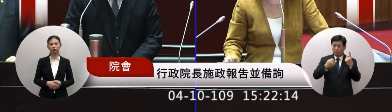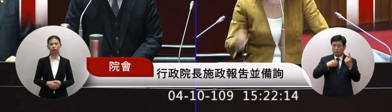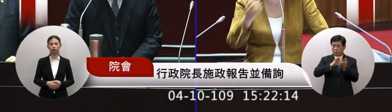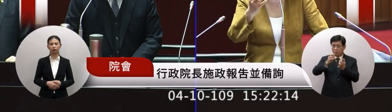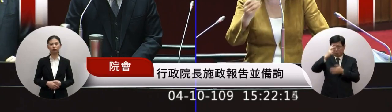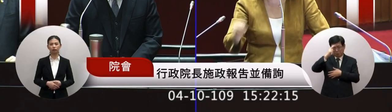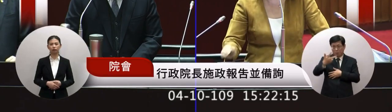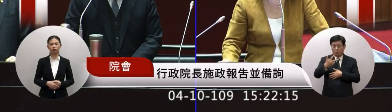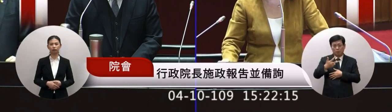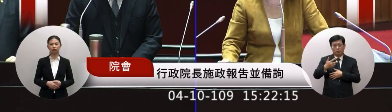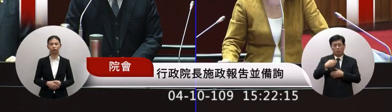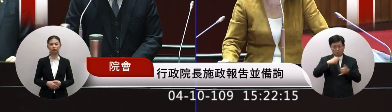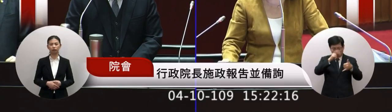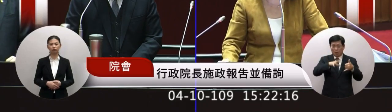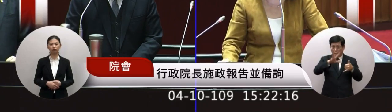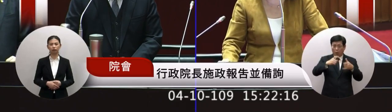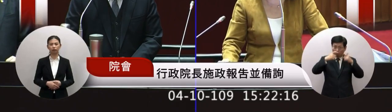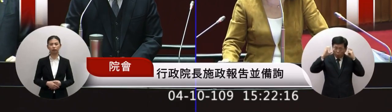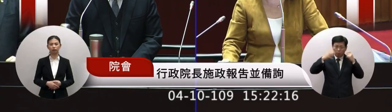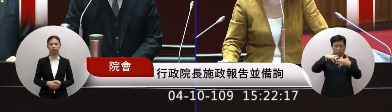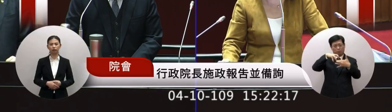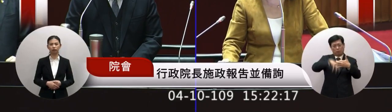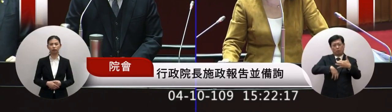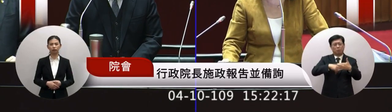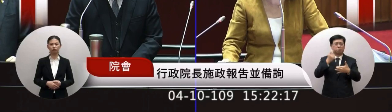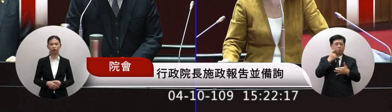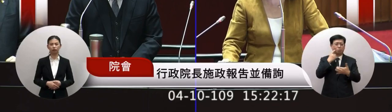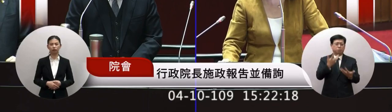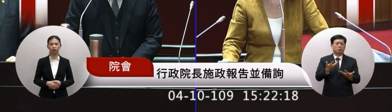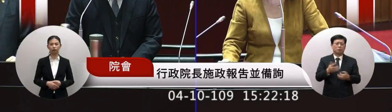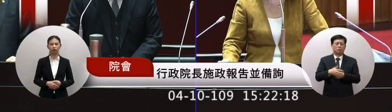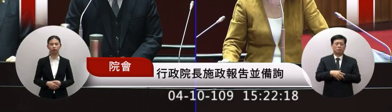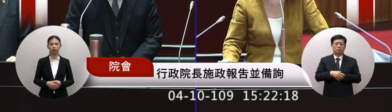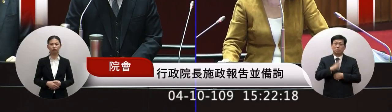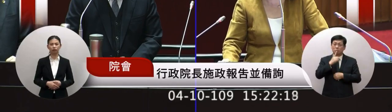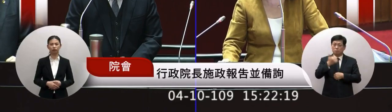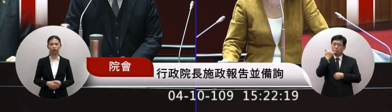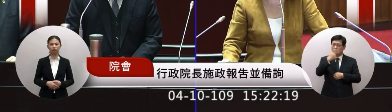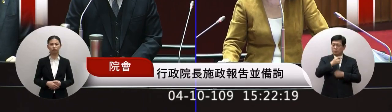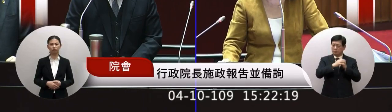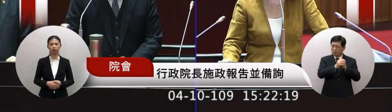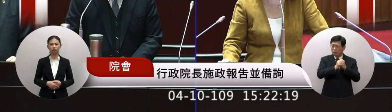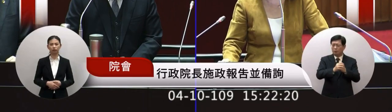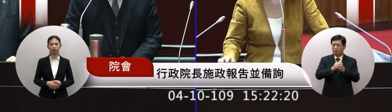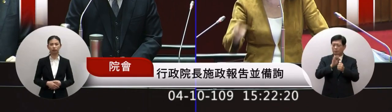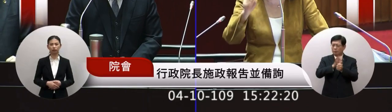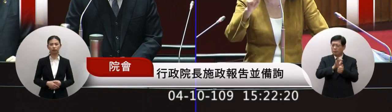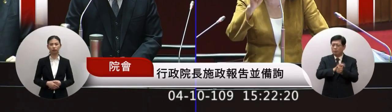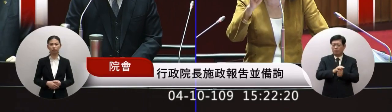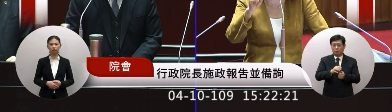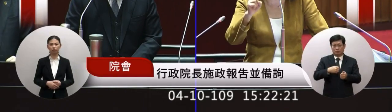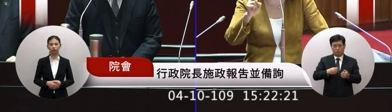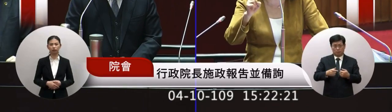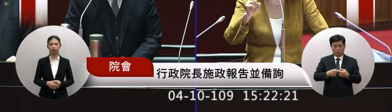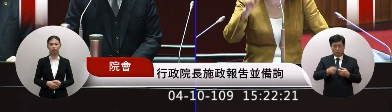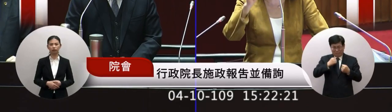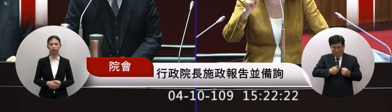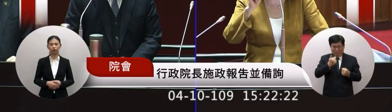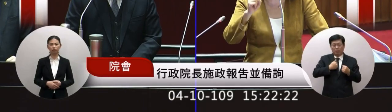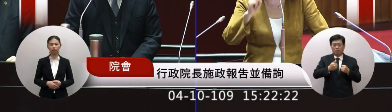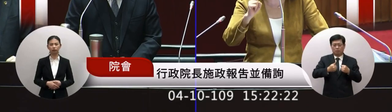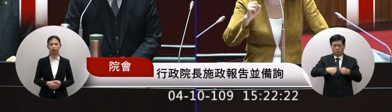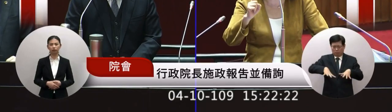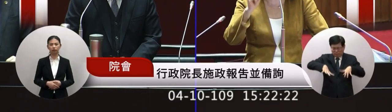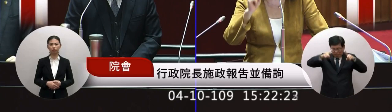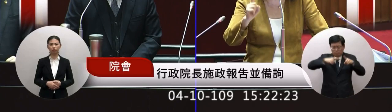7天，只是看起来有口罩，但实际上面没有口罩的作用。这个部分能不能拜托帮忙一下，让第一线的人？第